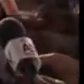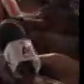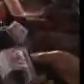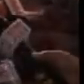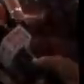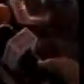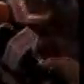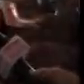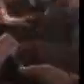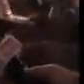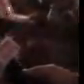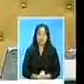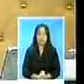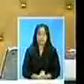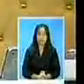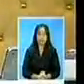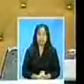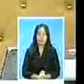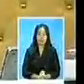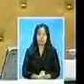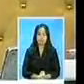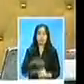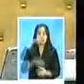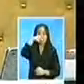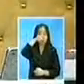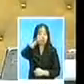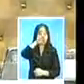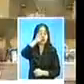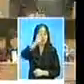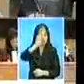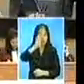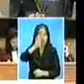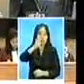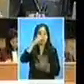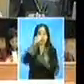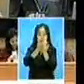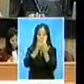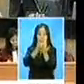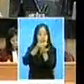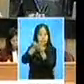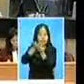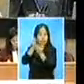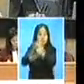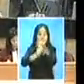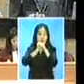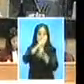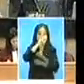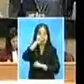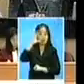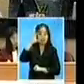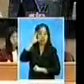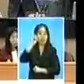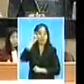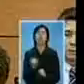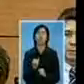ที่อาจขัดต่อแนวทางการสร้างความปรองดองได้อย่างไรก็ตามที่ประชุมได้ให้ผ่านพระราชบัญญัติงบประมาณรายจ่ายประจำปี2555มาตร